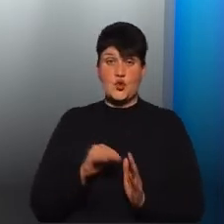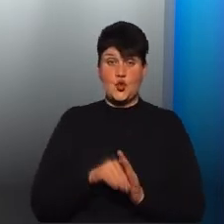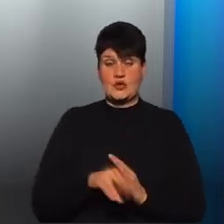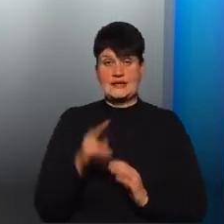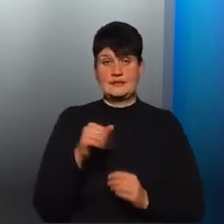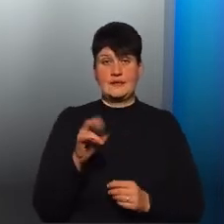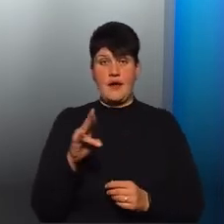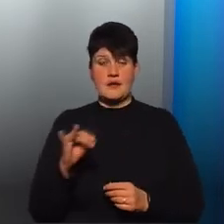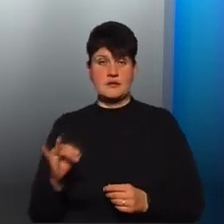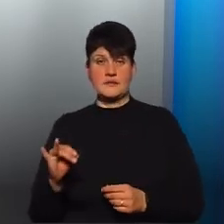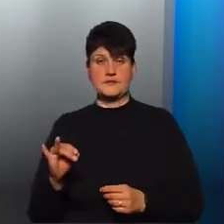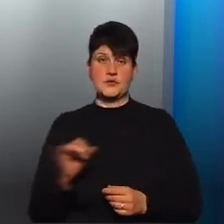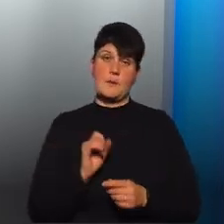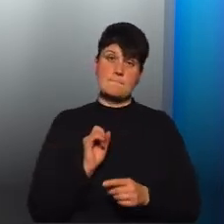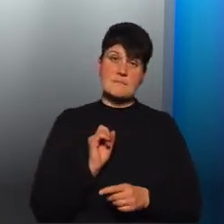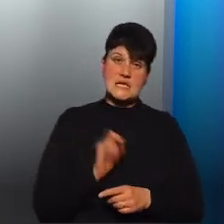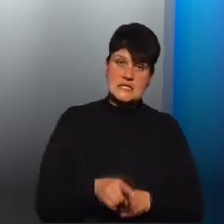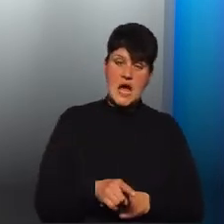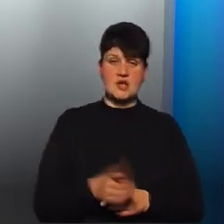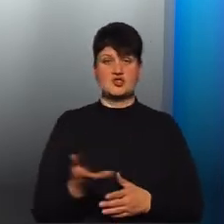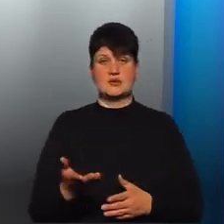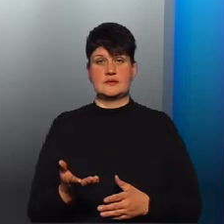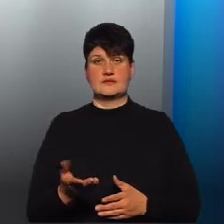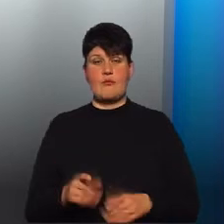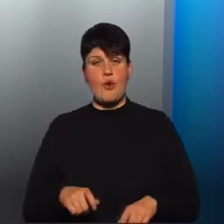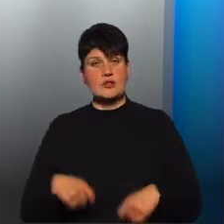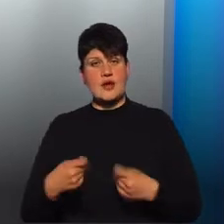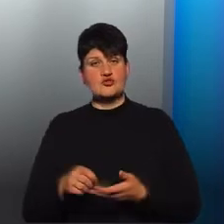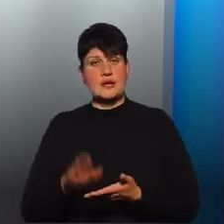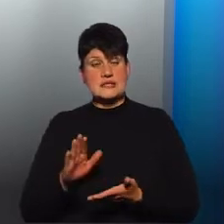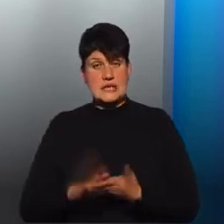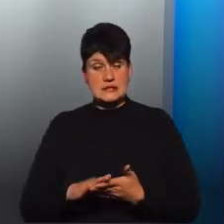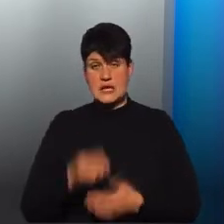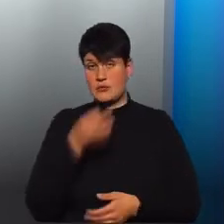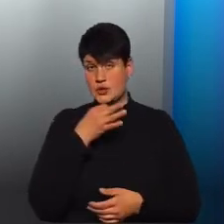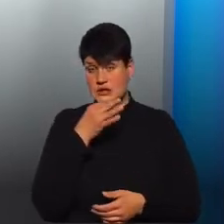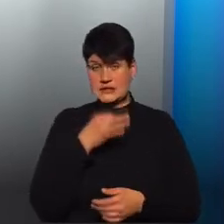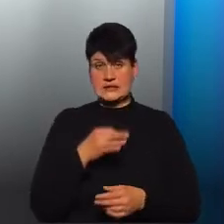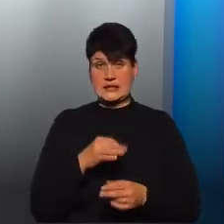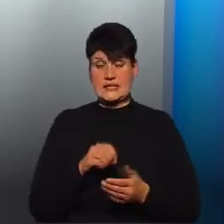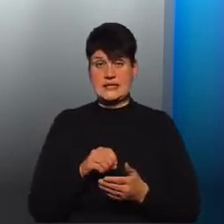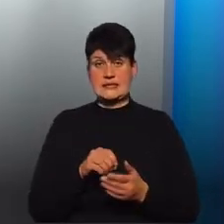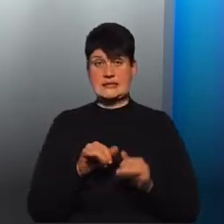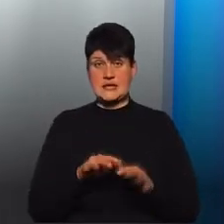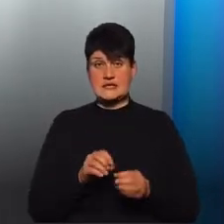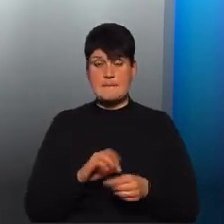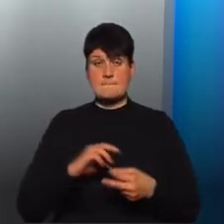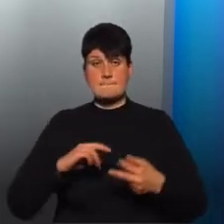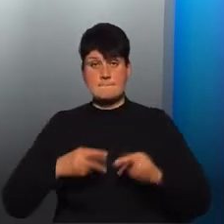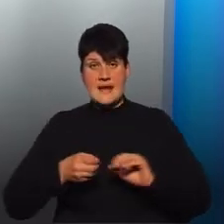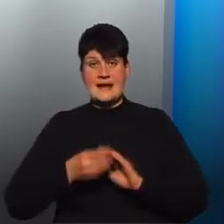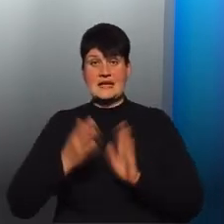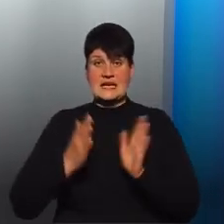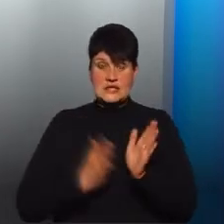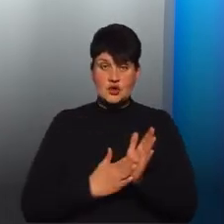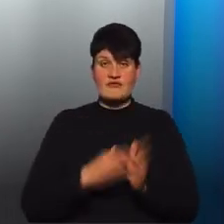таки, і щодо призначення, і щодо подальшої реєстрації. Бо лікарський засіб перереєстровується що кожні 5 років. Тобто термін дії